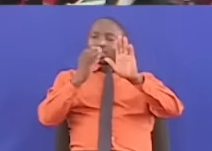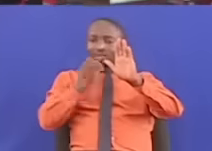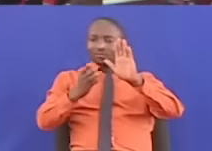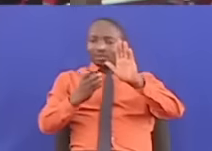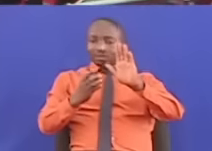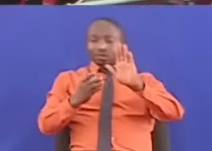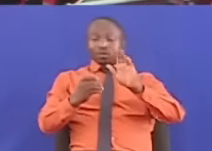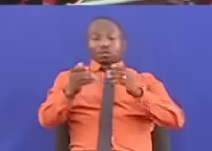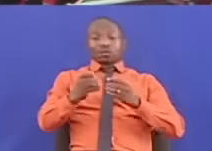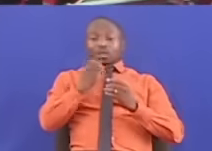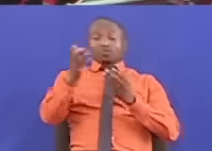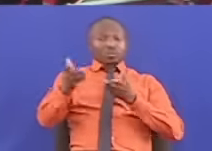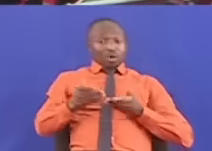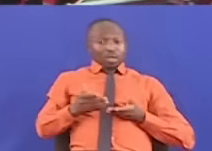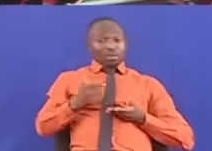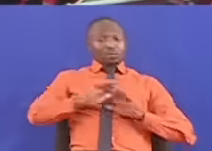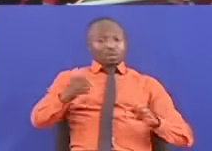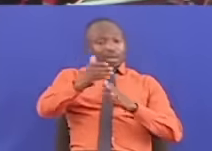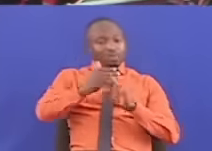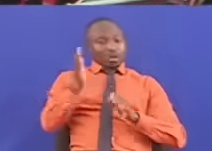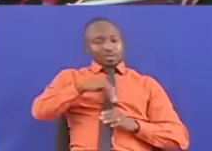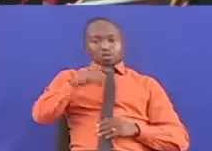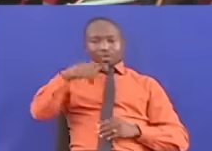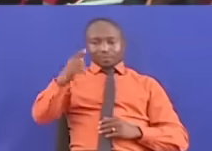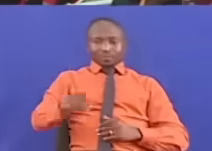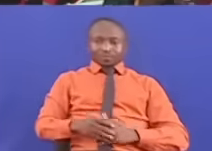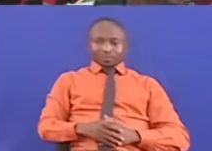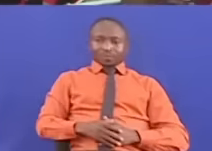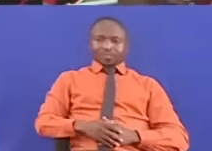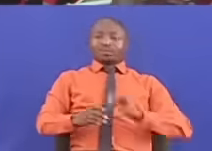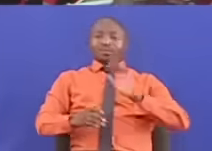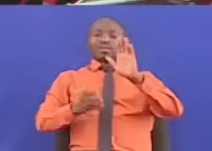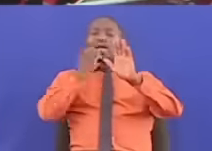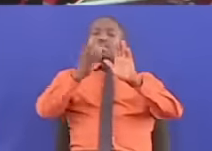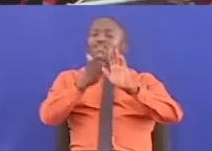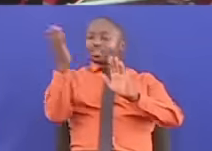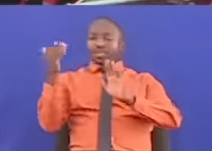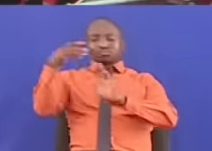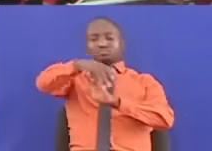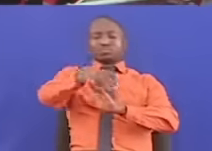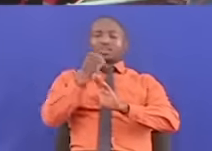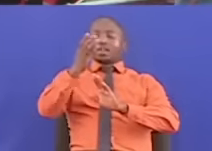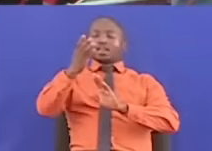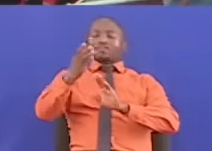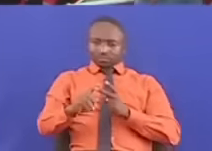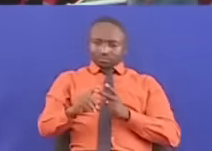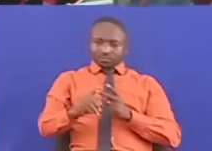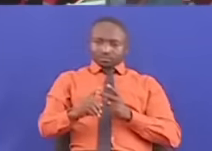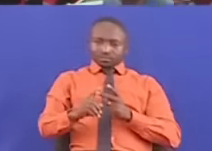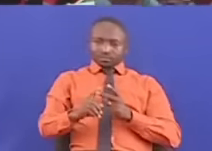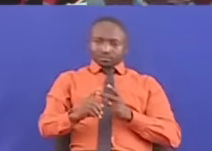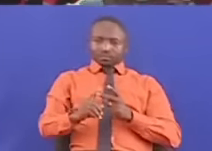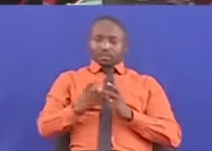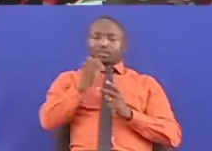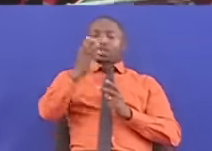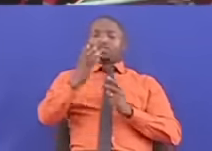unipa meshi mwen nimesh kaa hajala kua meshi taarif naesh